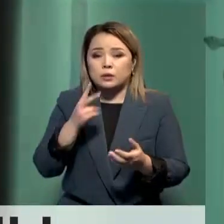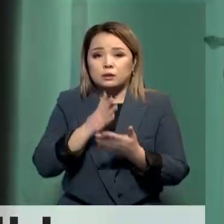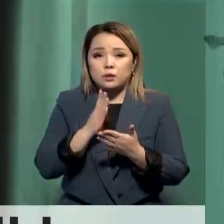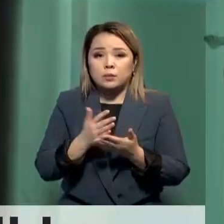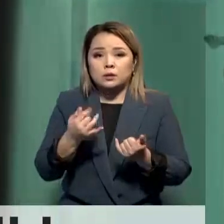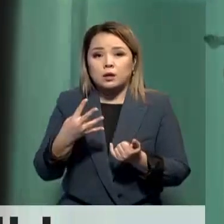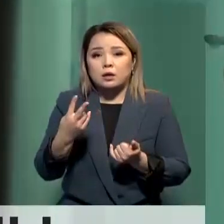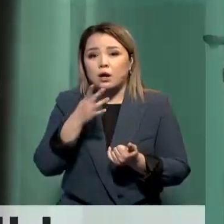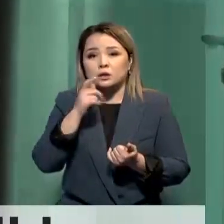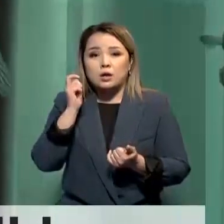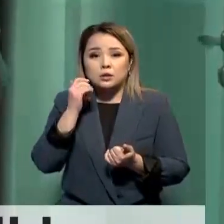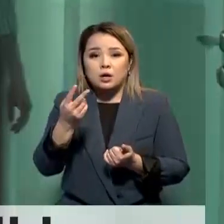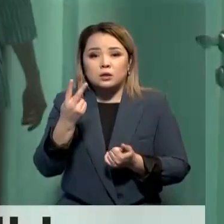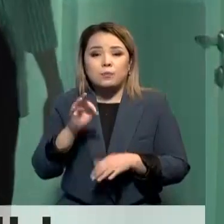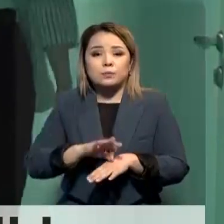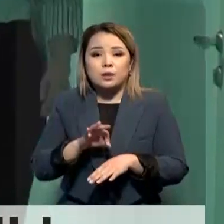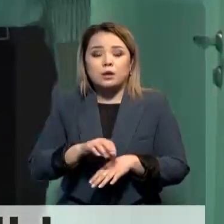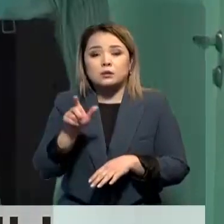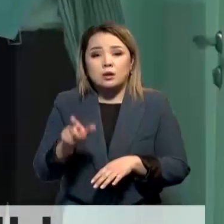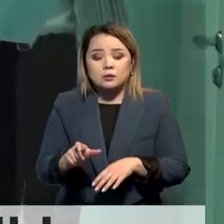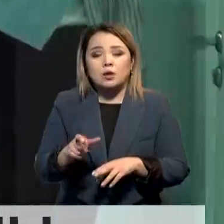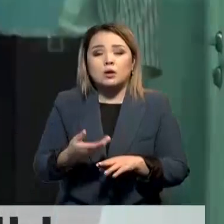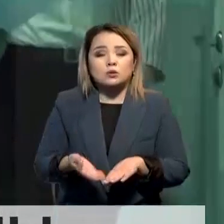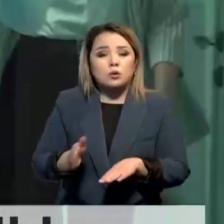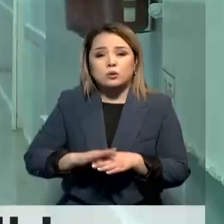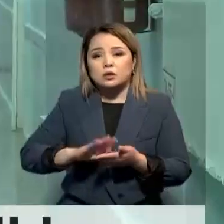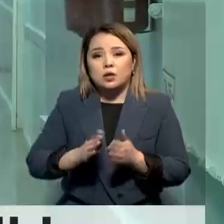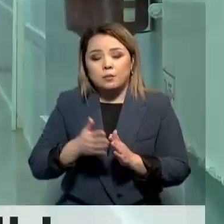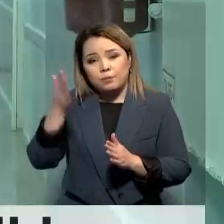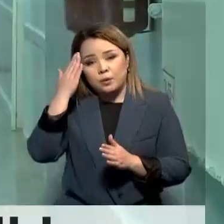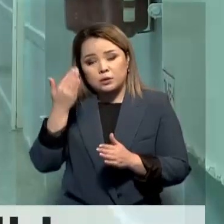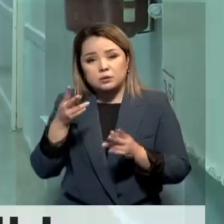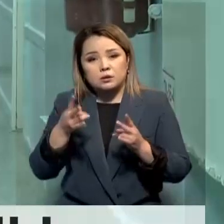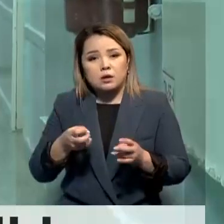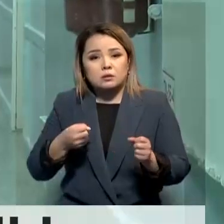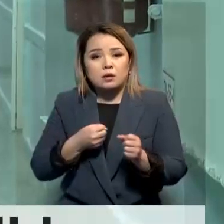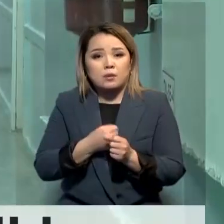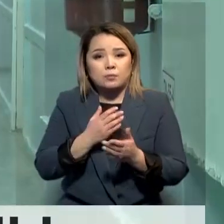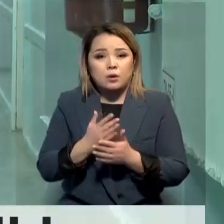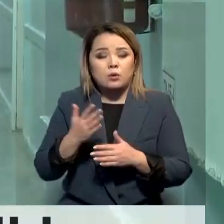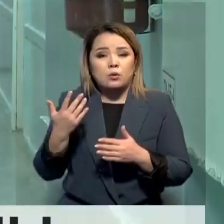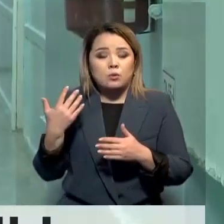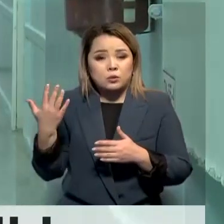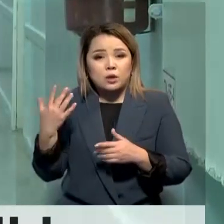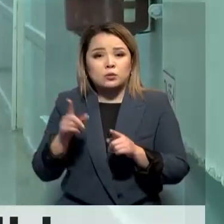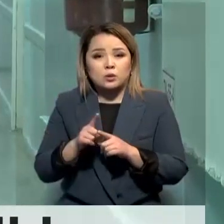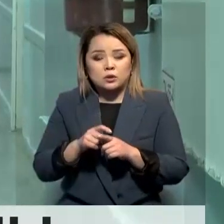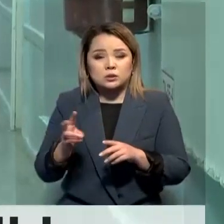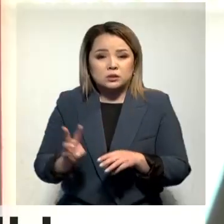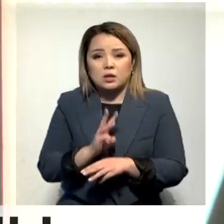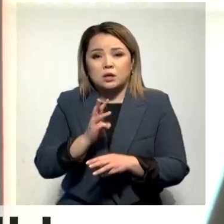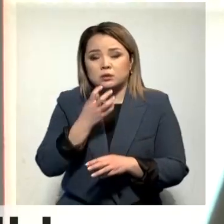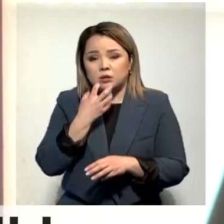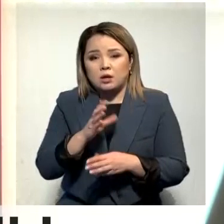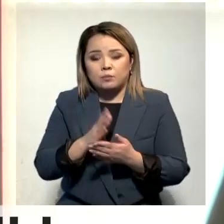Ал 42 жастағы екінші науқастың жағдайы ауыр. Оған бас миының жарақаты және оң қолының термиялы күйік